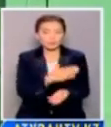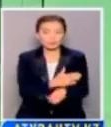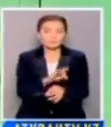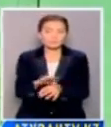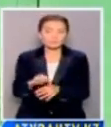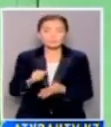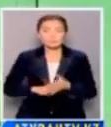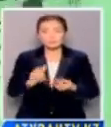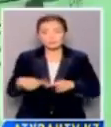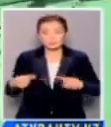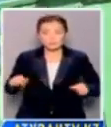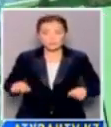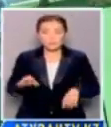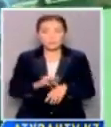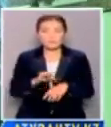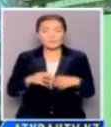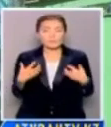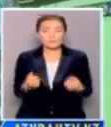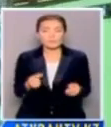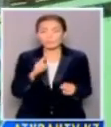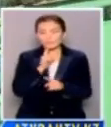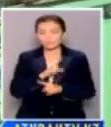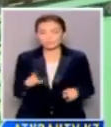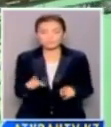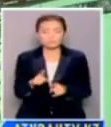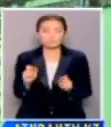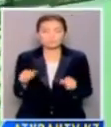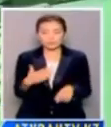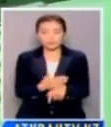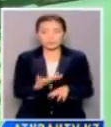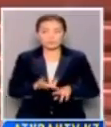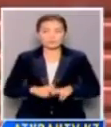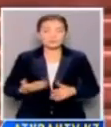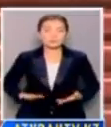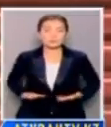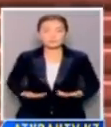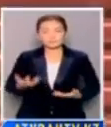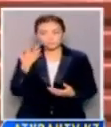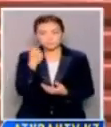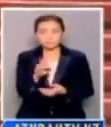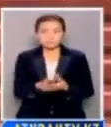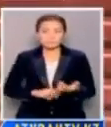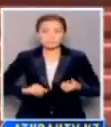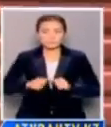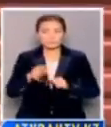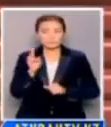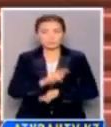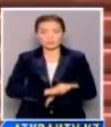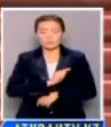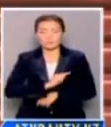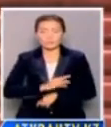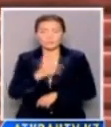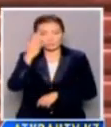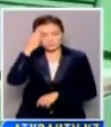Сырқат себебі әртүрлі. Ауруынан айықпайтындары да жүр. Бұл менің өмірімнің бөлшегі. Енді мәңгілікке осында қалады